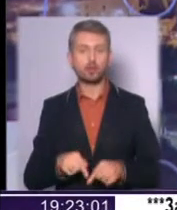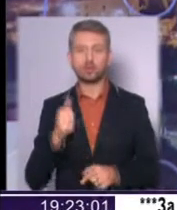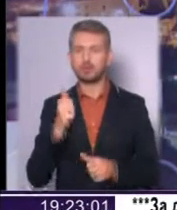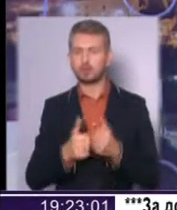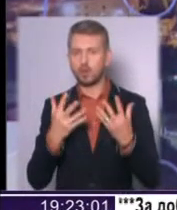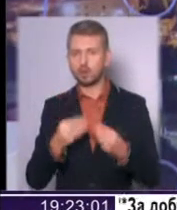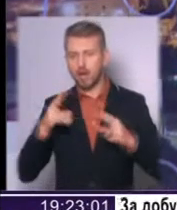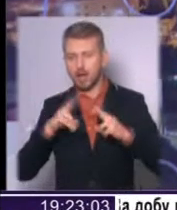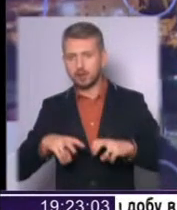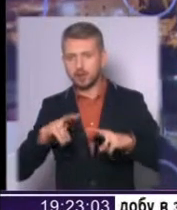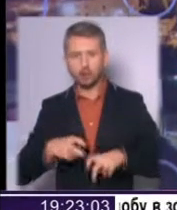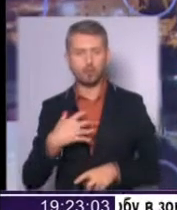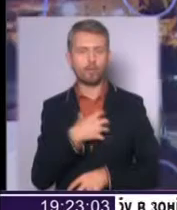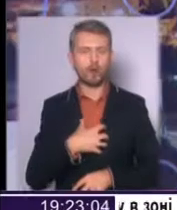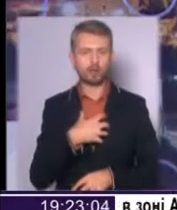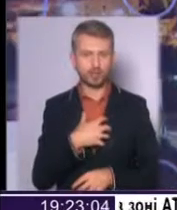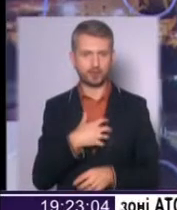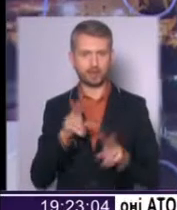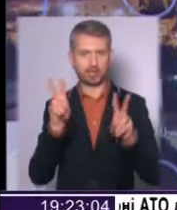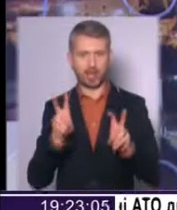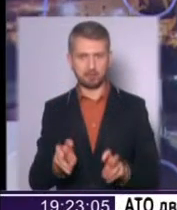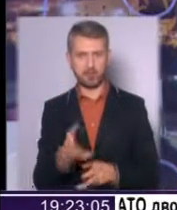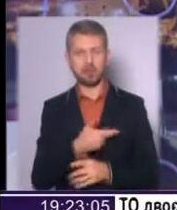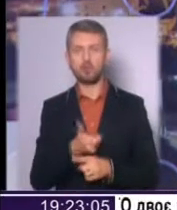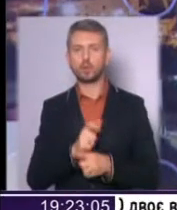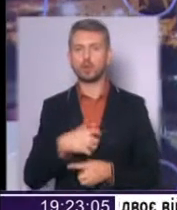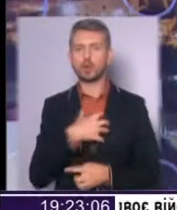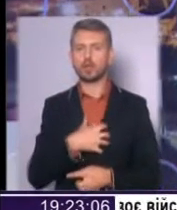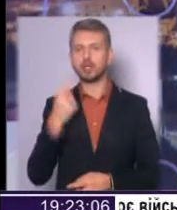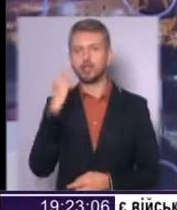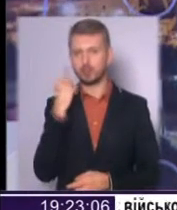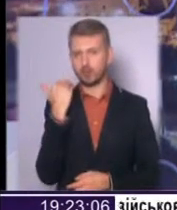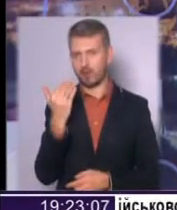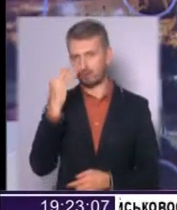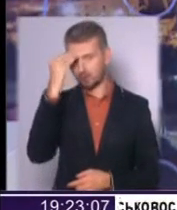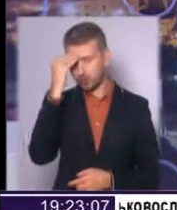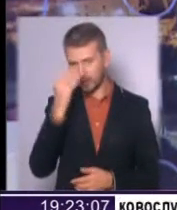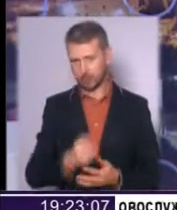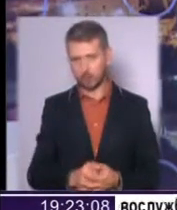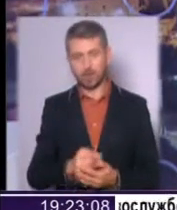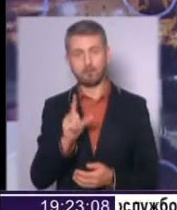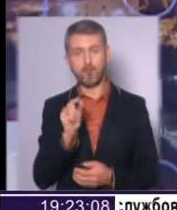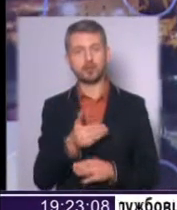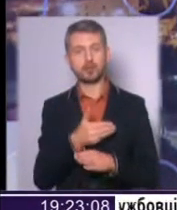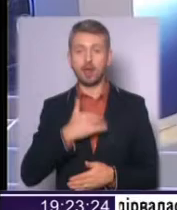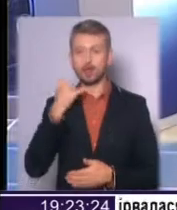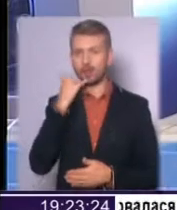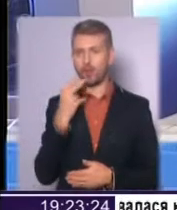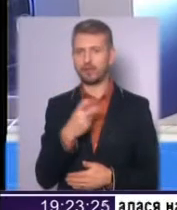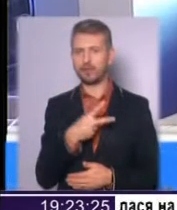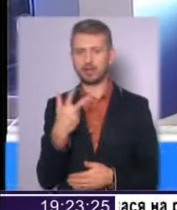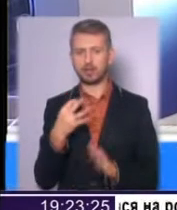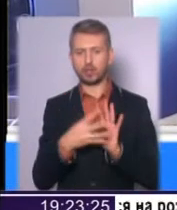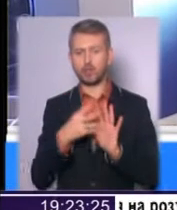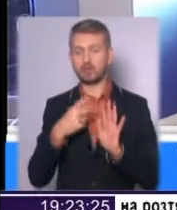ми аналізуємо важливі та актуальні теми, і нам дуже важливо чути і вашу позицію. У першому сьогоднішньому ефірі ми здебільшого будемо